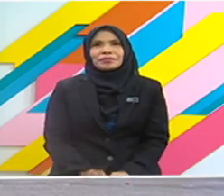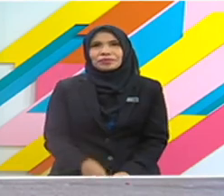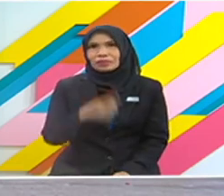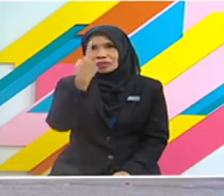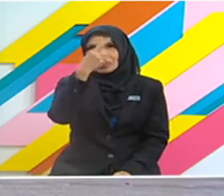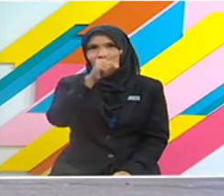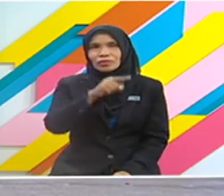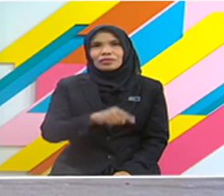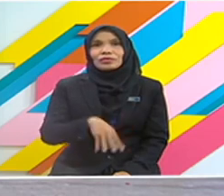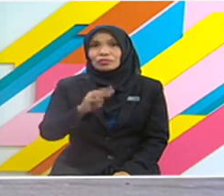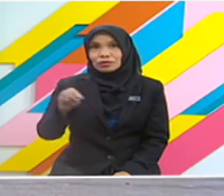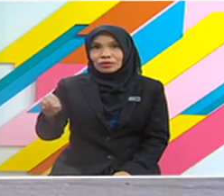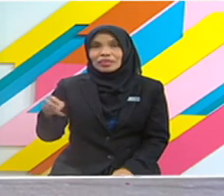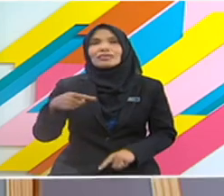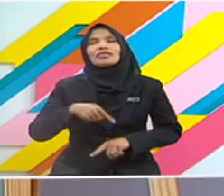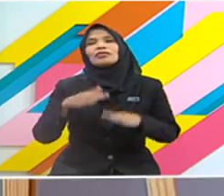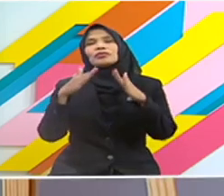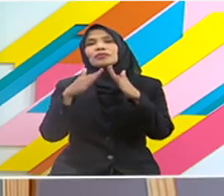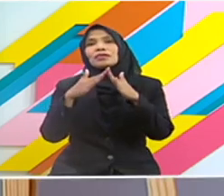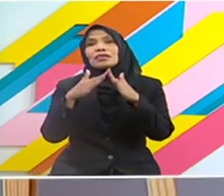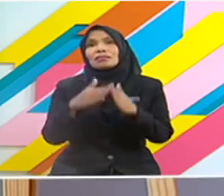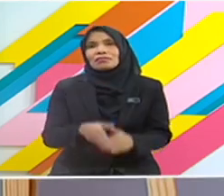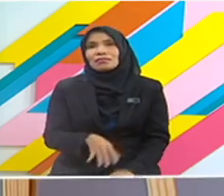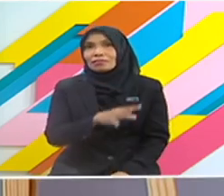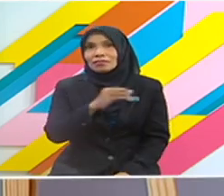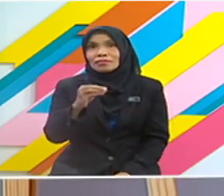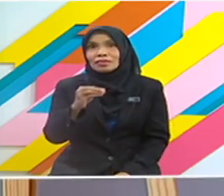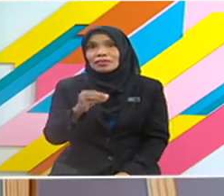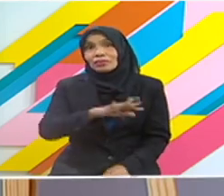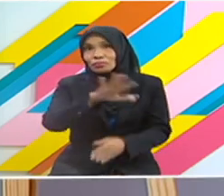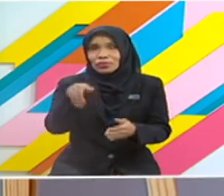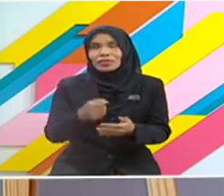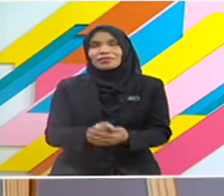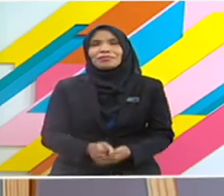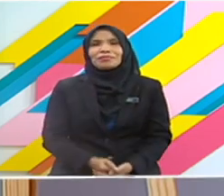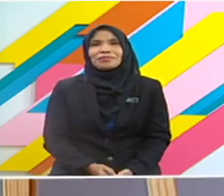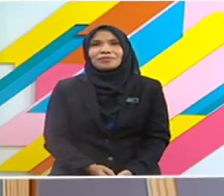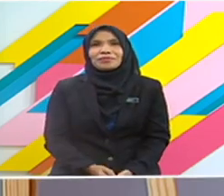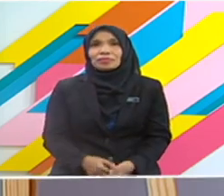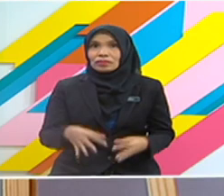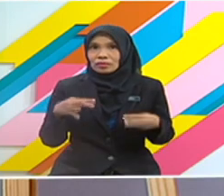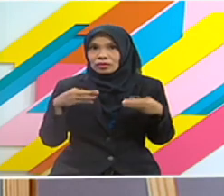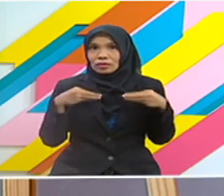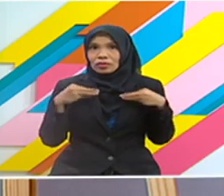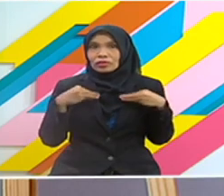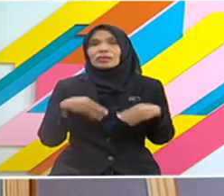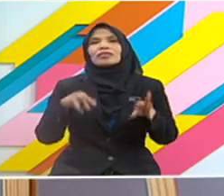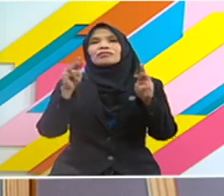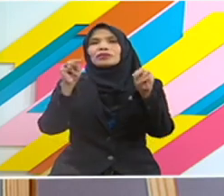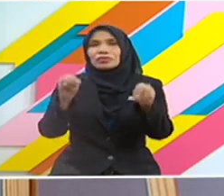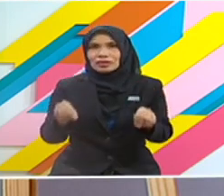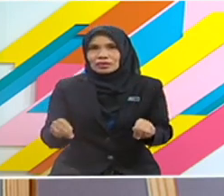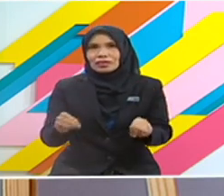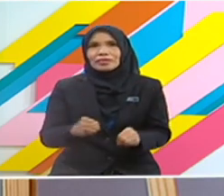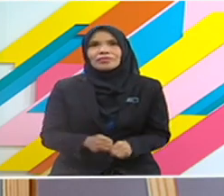rumah dan Kak Rina, okey, organ manusia di organ manusia telah